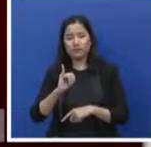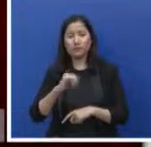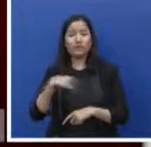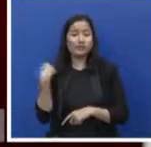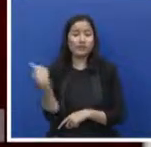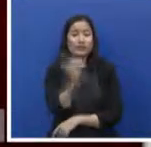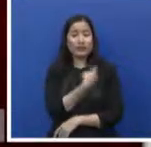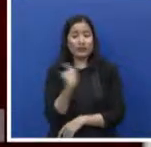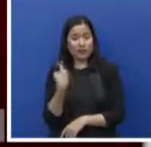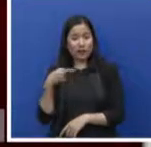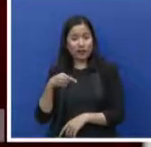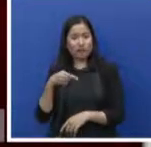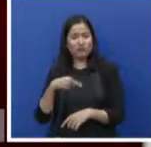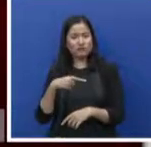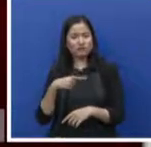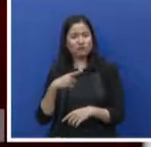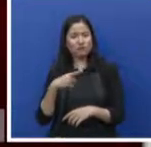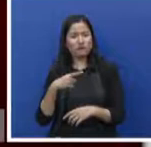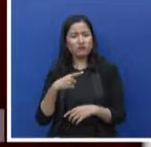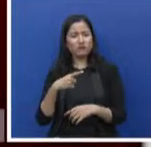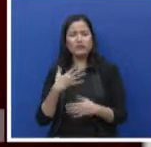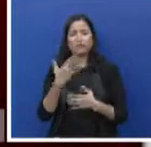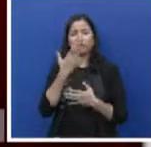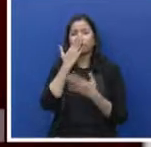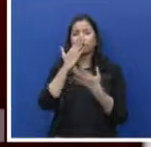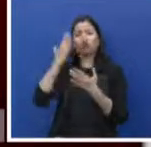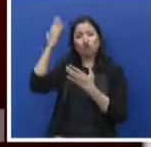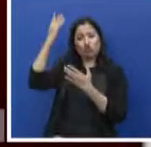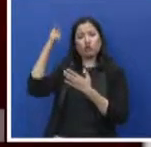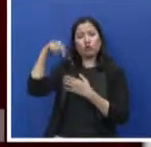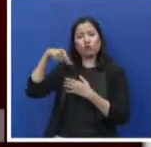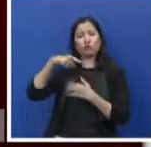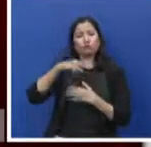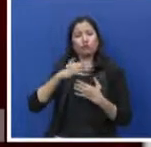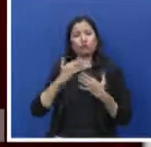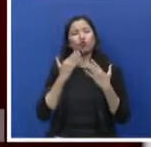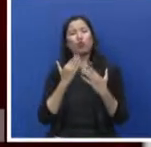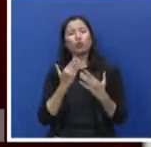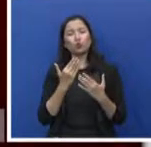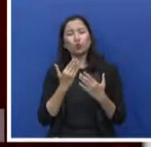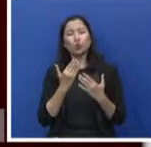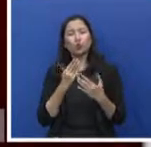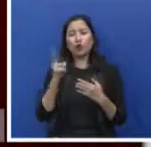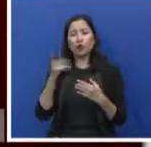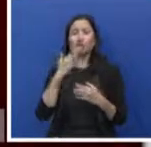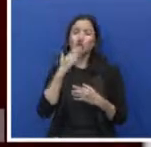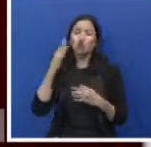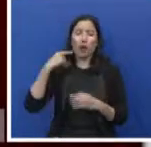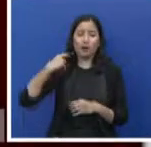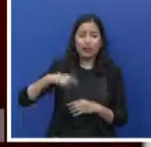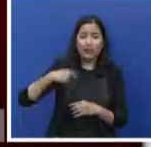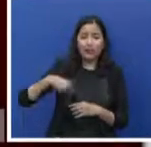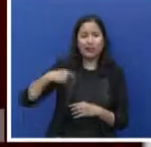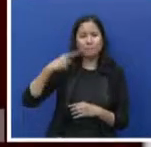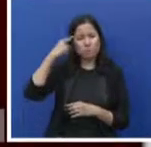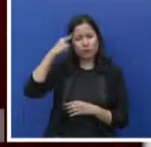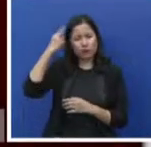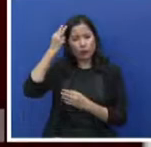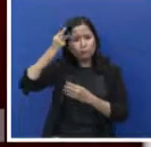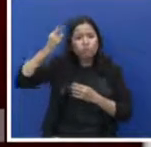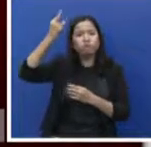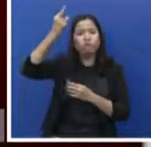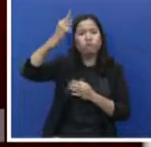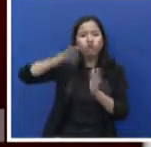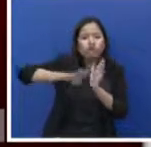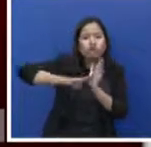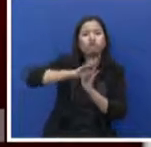semua elemen bangsa merasa sangat bersyukur dan beruntung punya menteri yang berpikir sangat inovatif, sangat